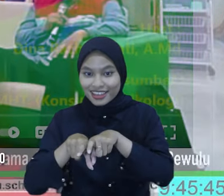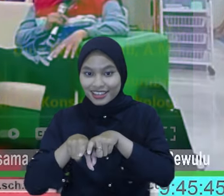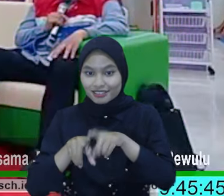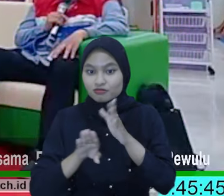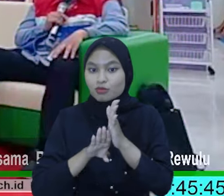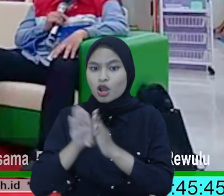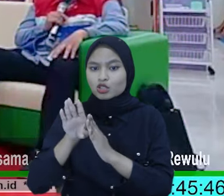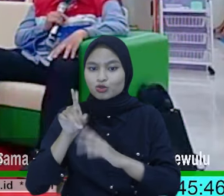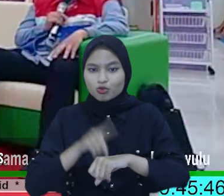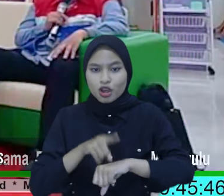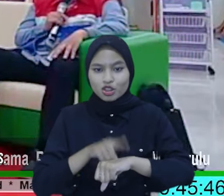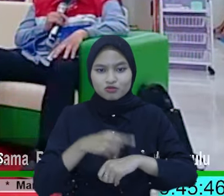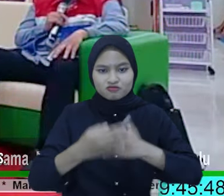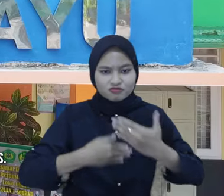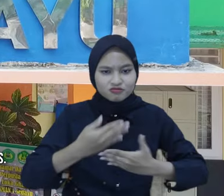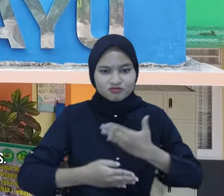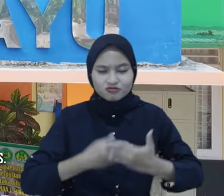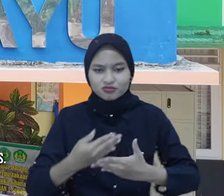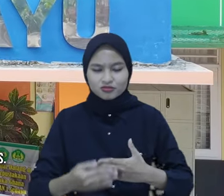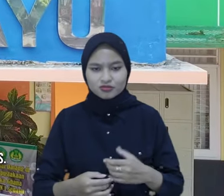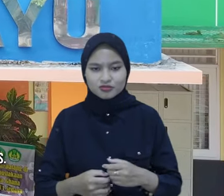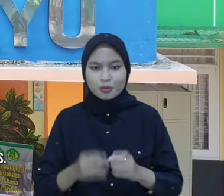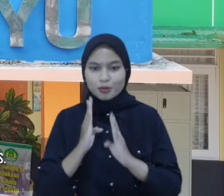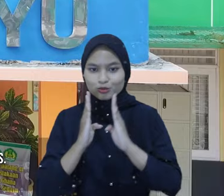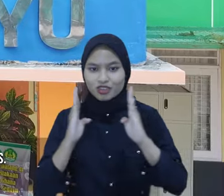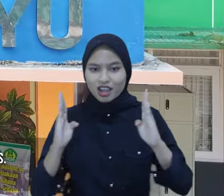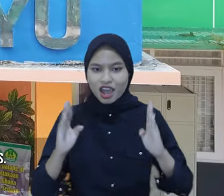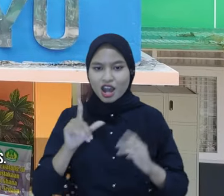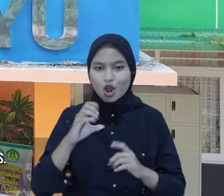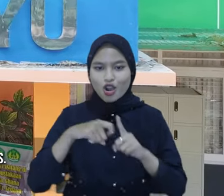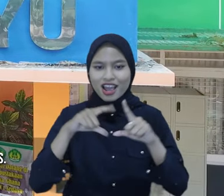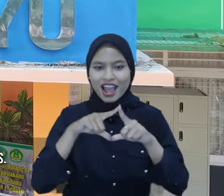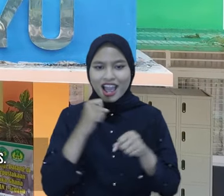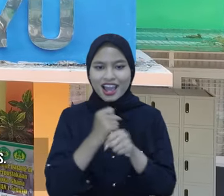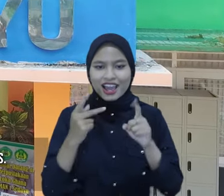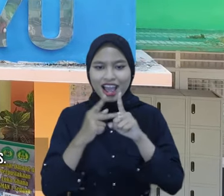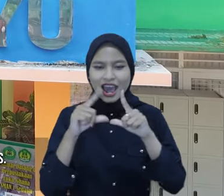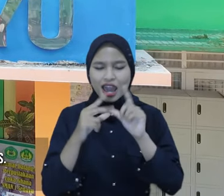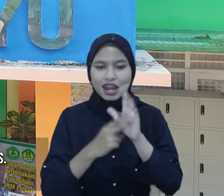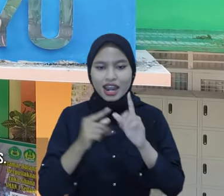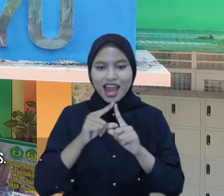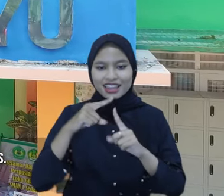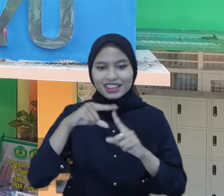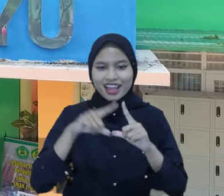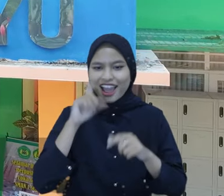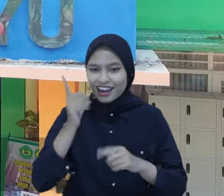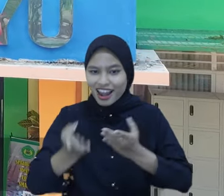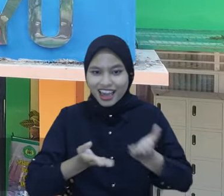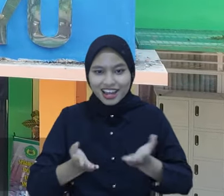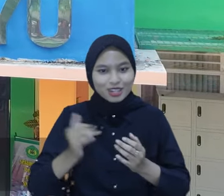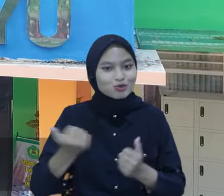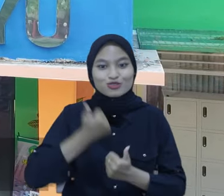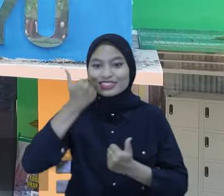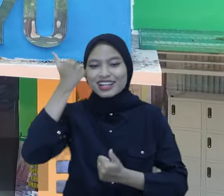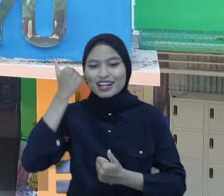kemajuan zaman. Maka dari itu, Perpustakaan Lokagana memiliki layanan unggulan. Yang